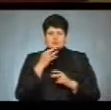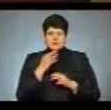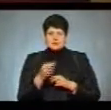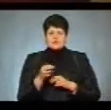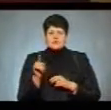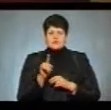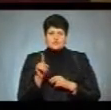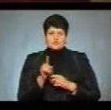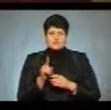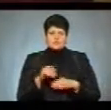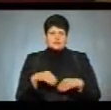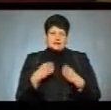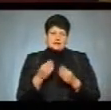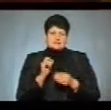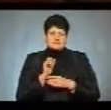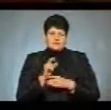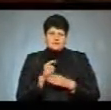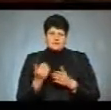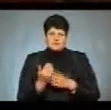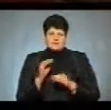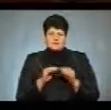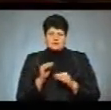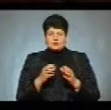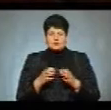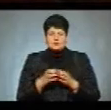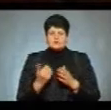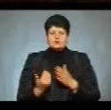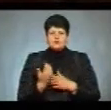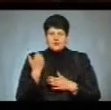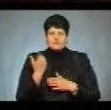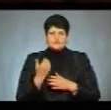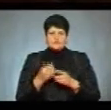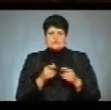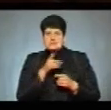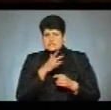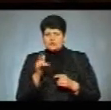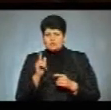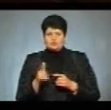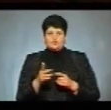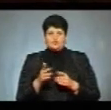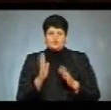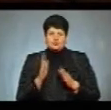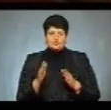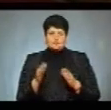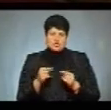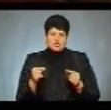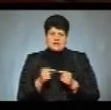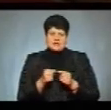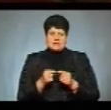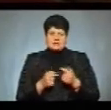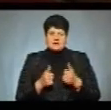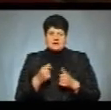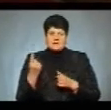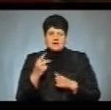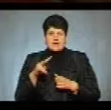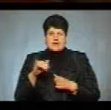завдання ставить перед оновленим складом команди. З нового сезону буде чіткі завдання. Перша ліга. Ми хочемо розвиватися, у нас